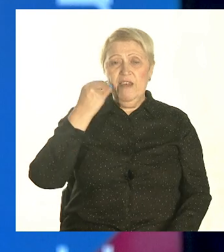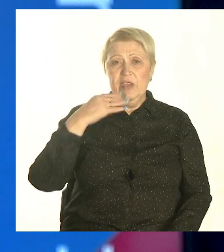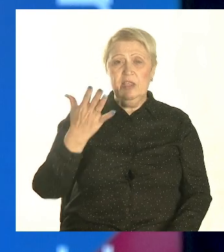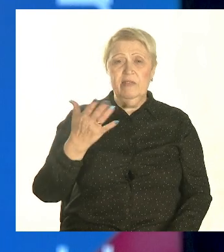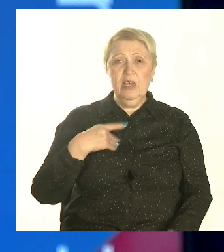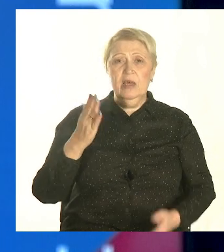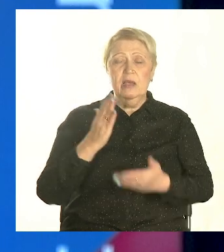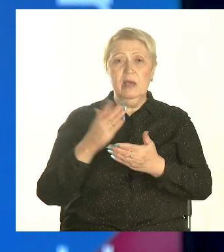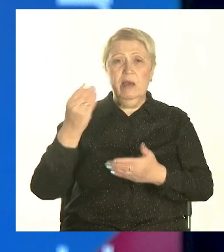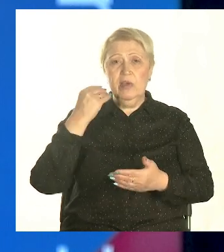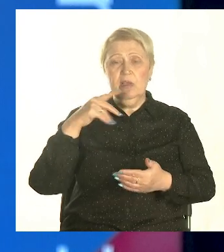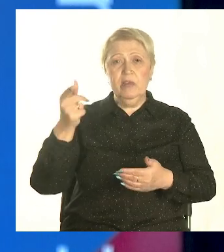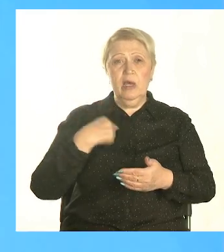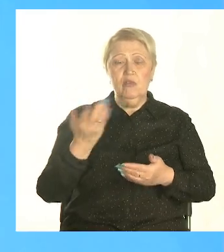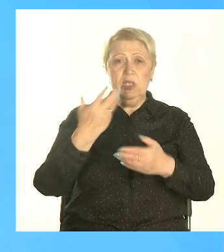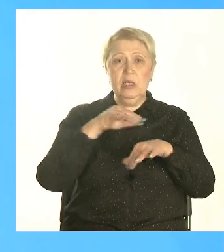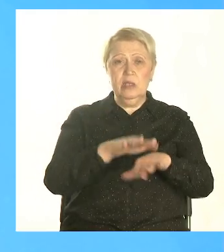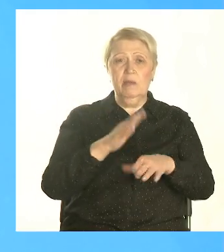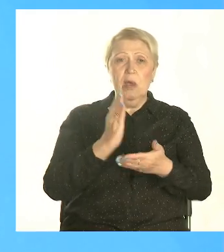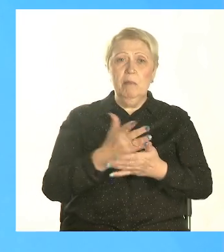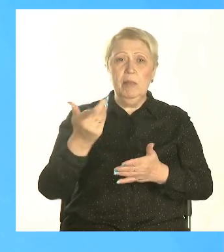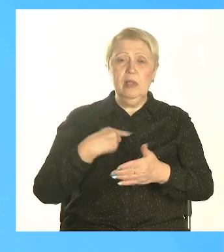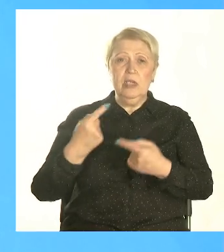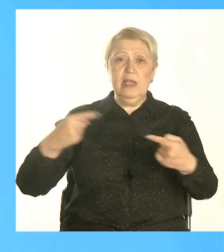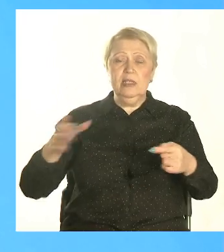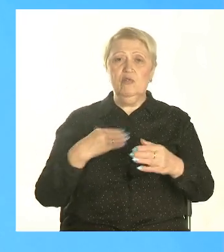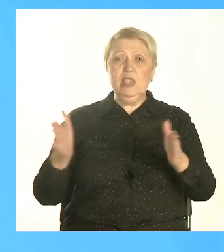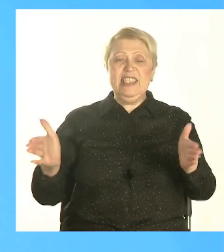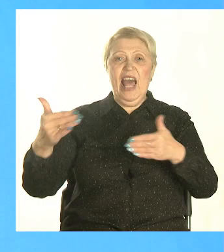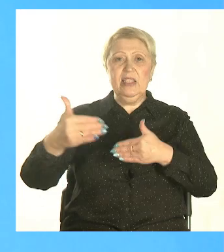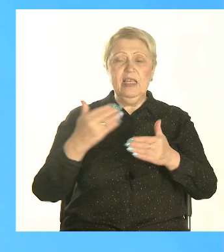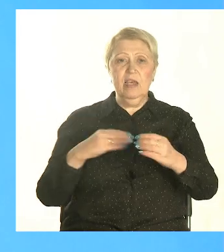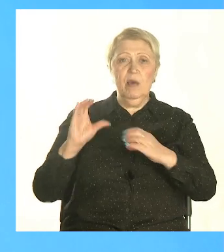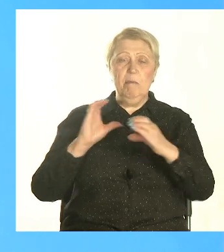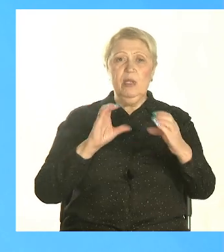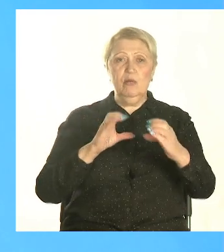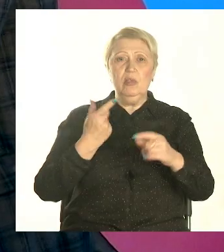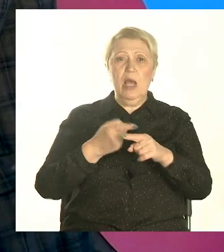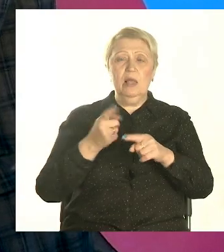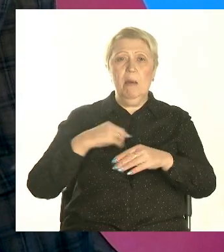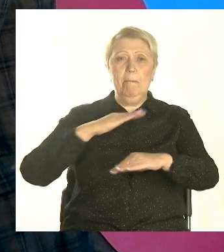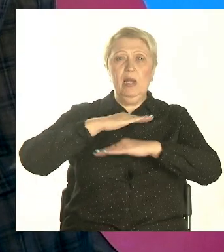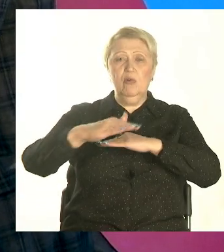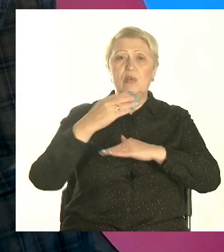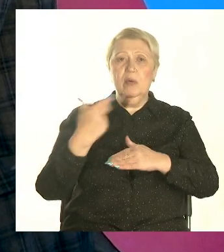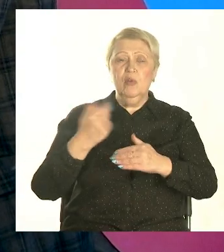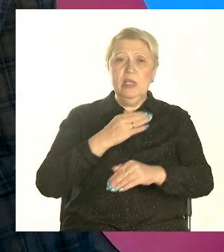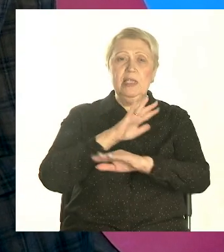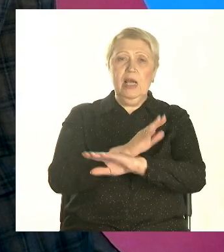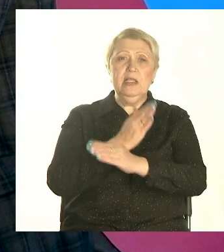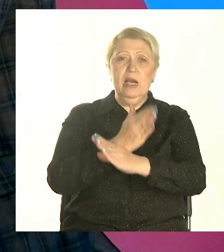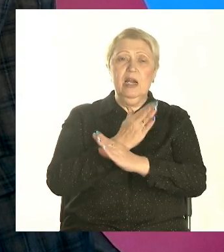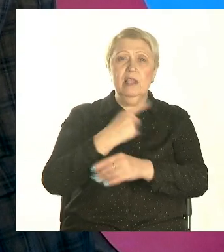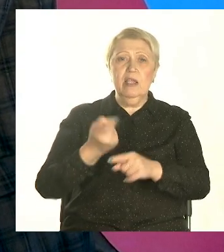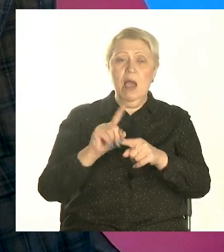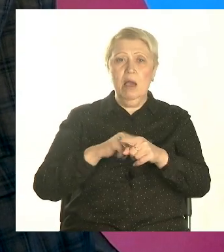утилизации и сбора отходов. То есть это мусороперегрузочная станция, это полигон по захоронению отходов, который находится на